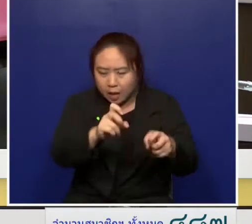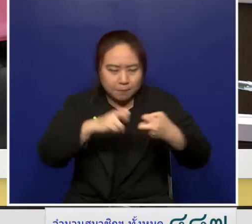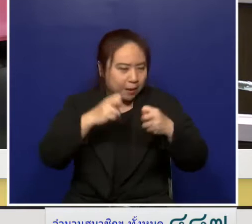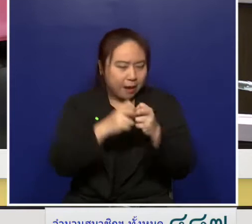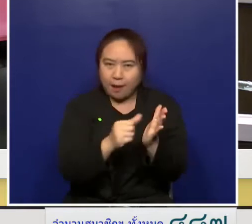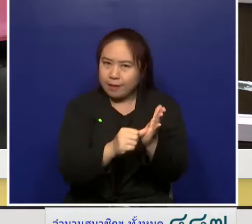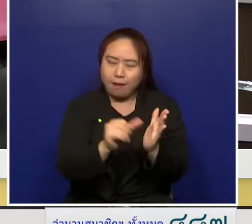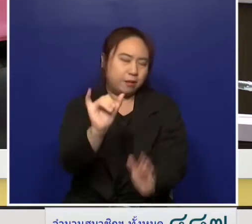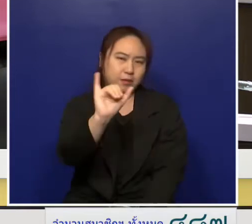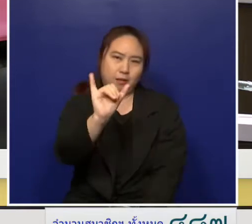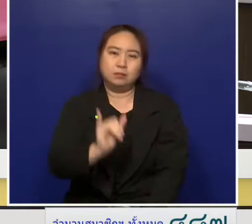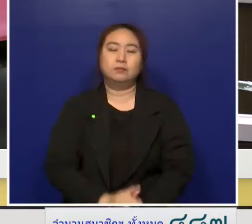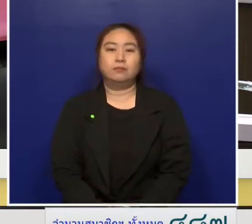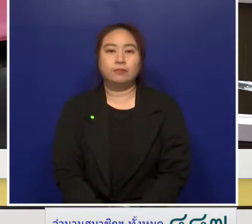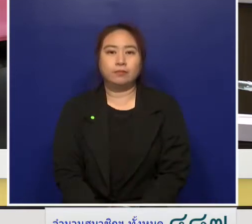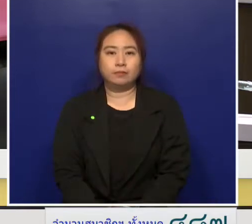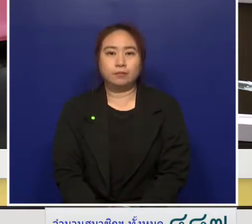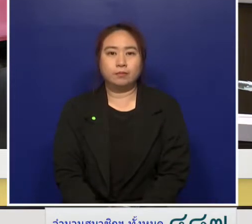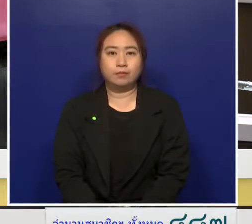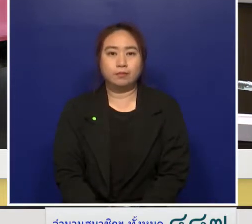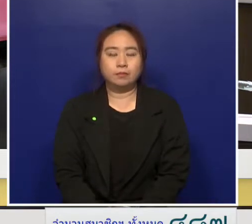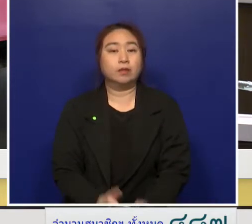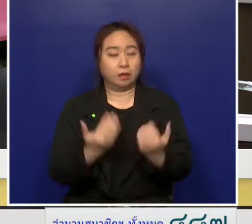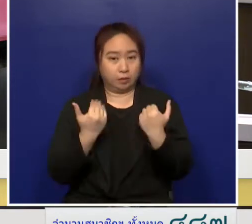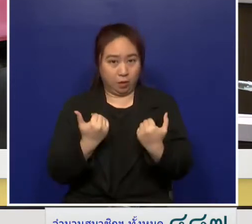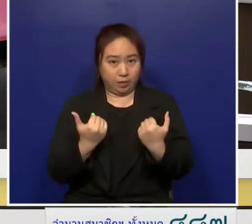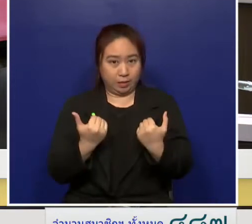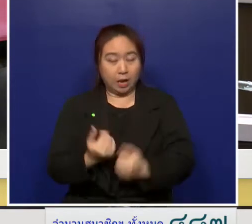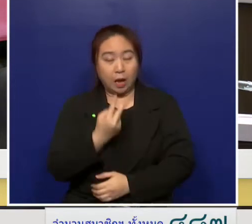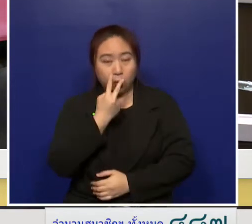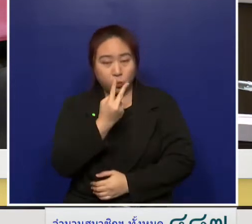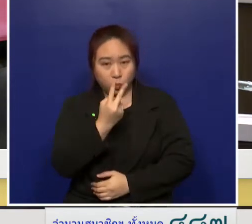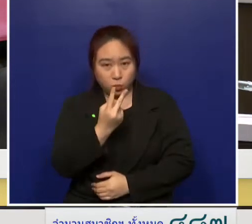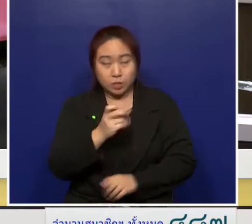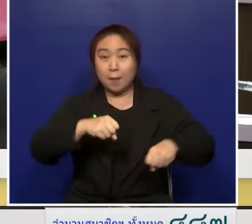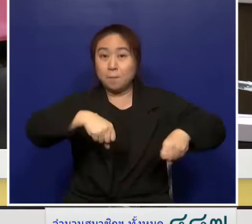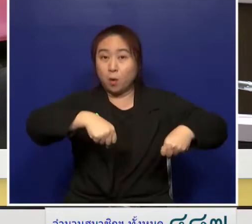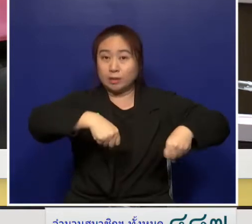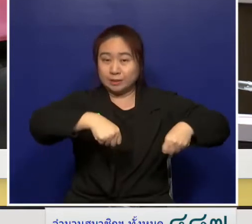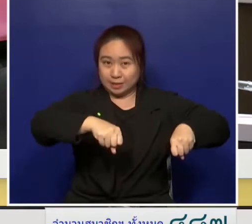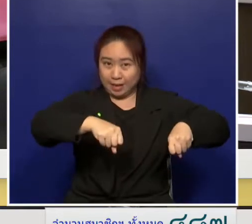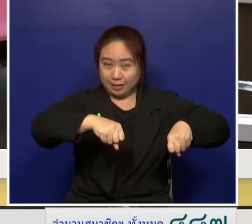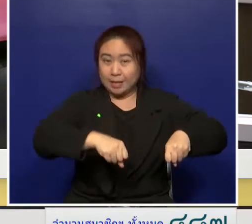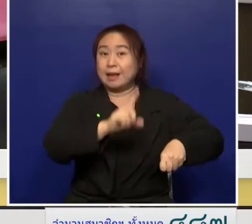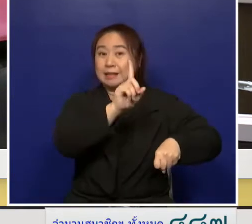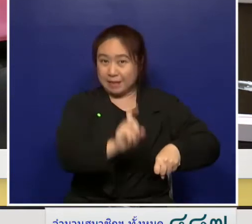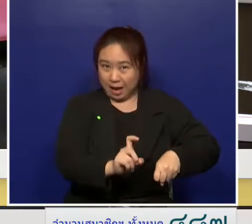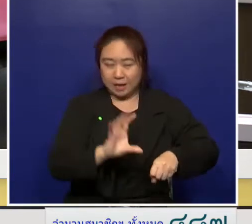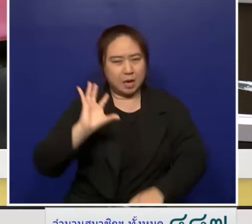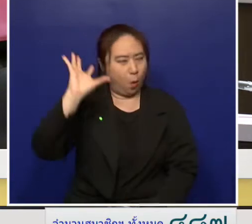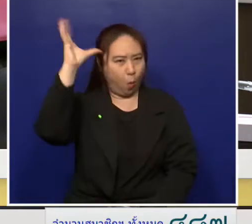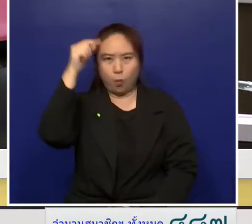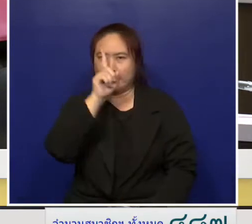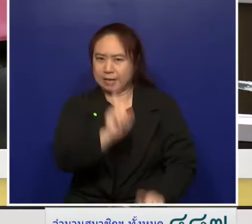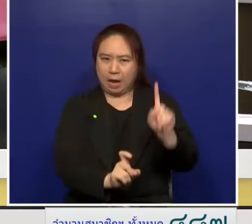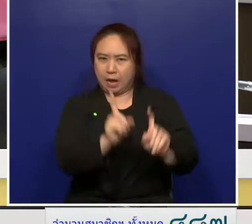าอะไรได้เลยนะคะทีนี้อัราการตายจากจักรยานหยนต์เป็นอดับหนงของโลก